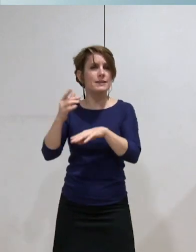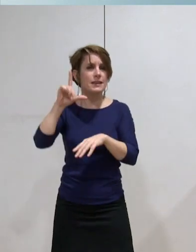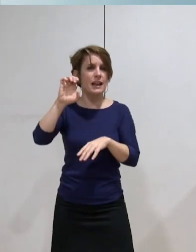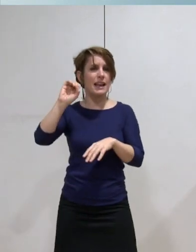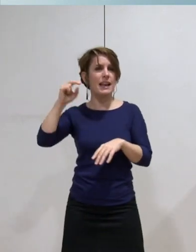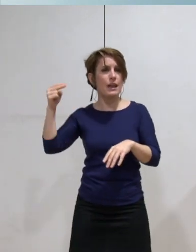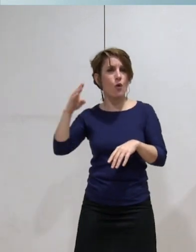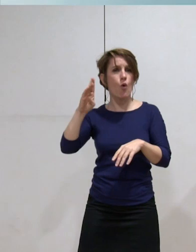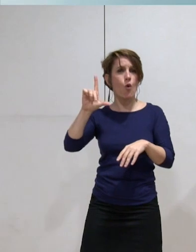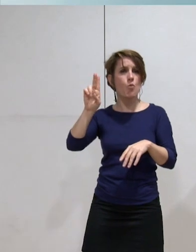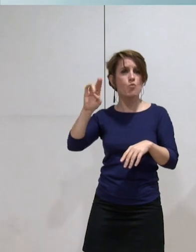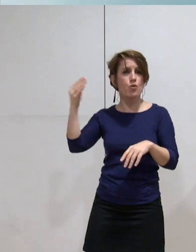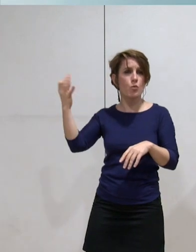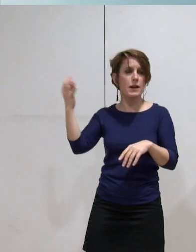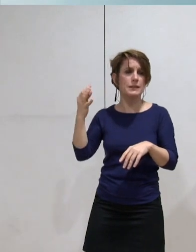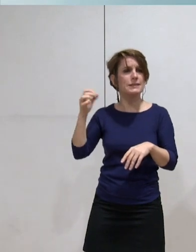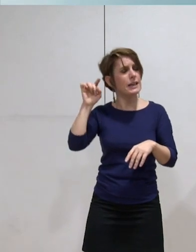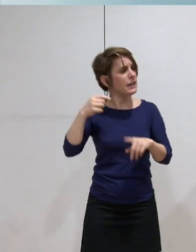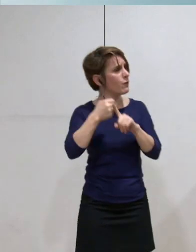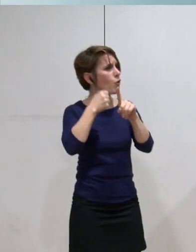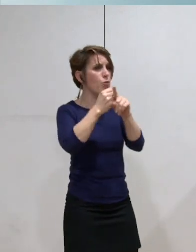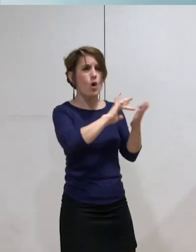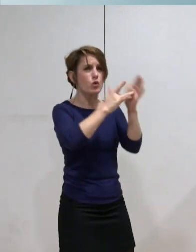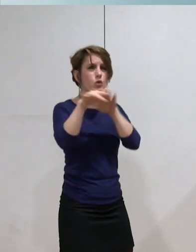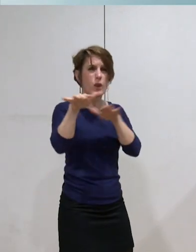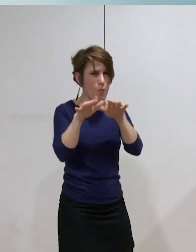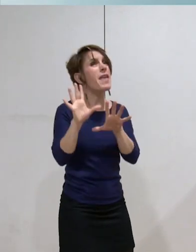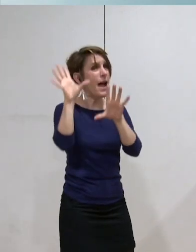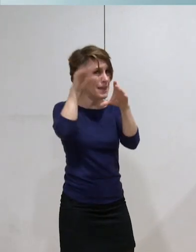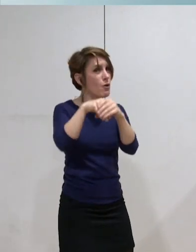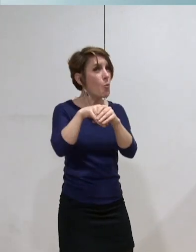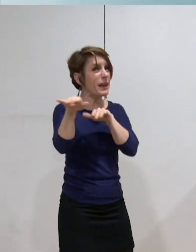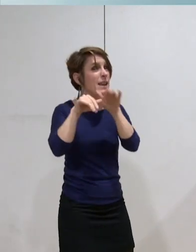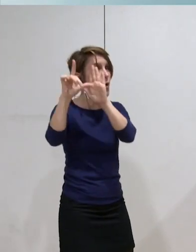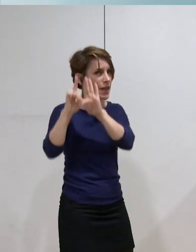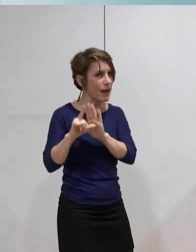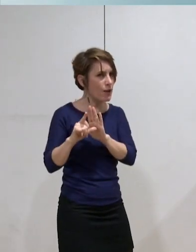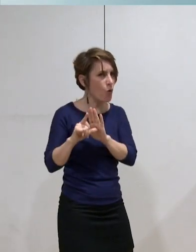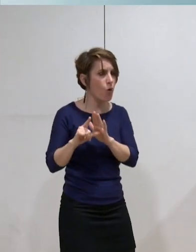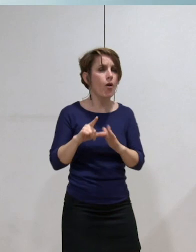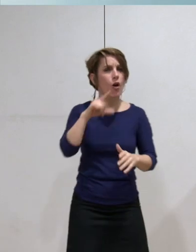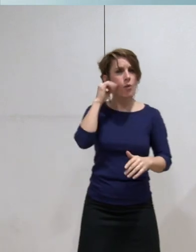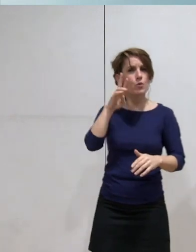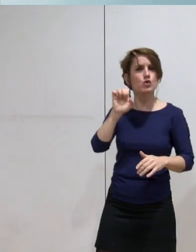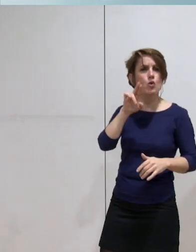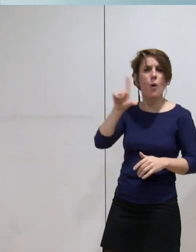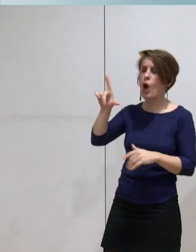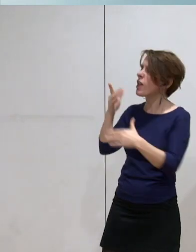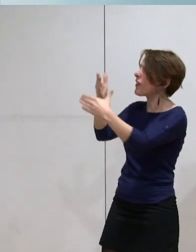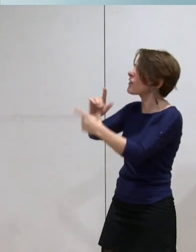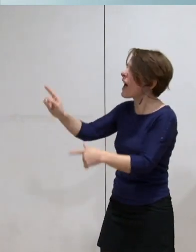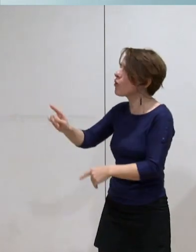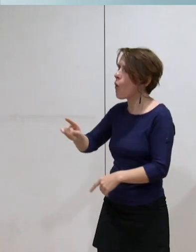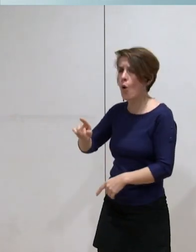pas c'est Bloom non non c'est Bloom on en rediscutera monsieur Breuil chacun ses références chaun